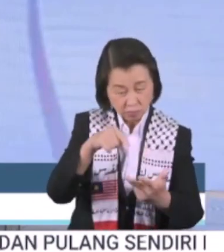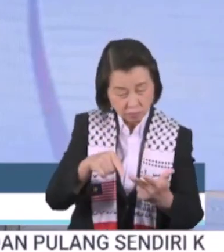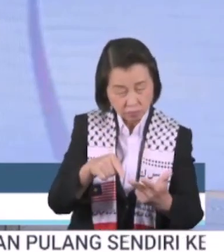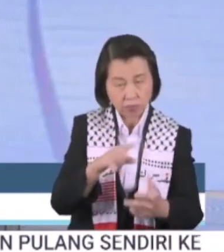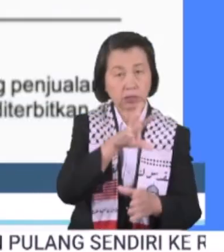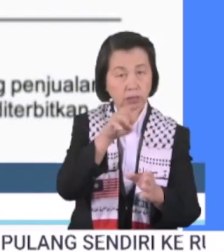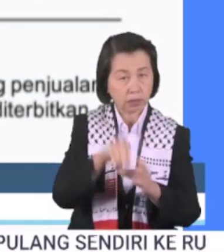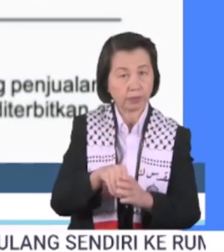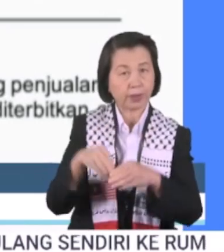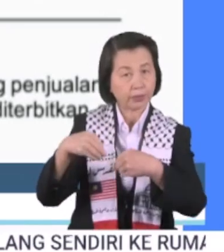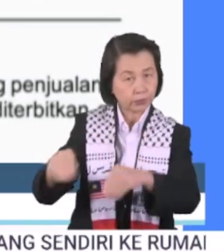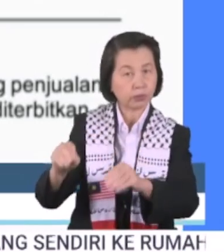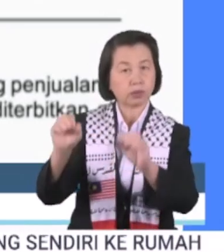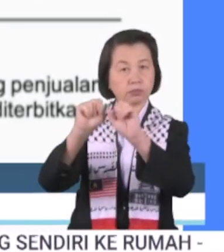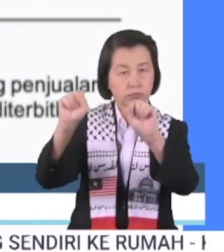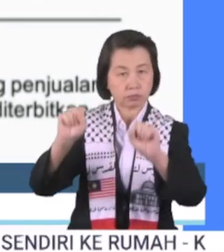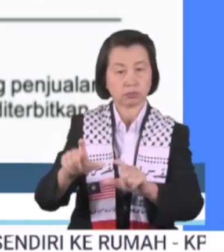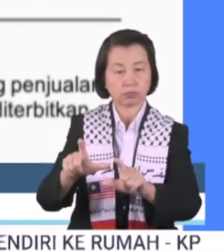terlibat.